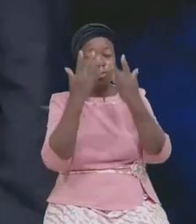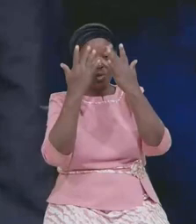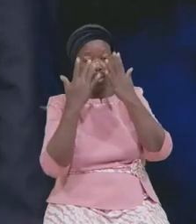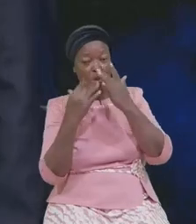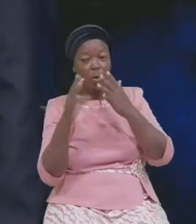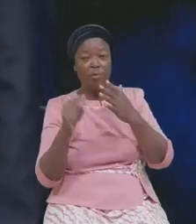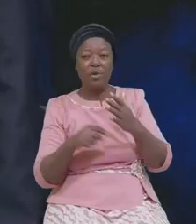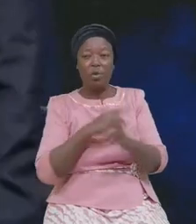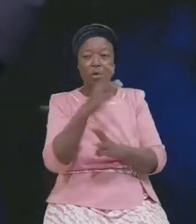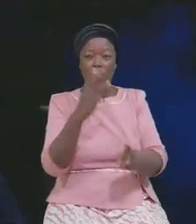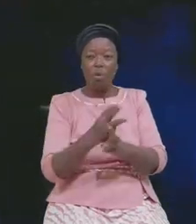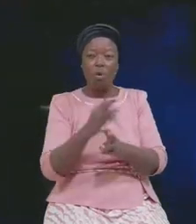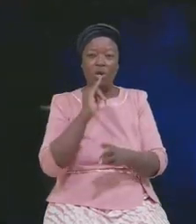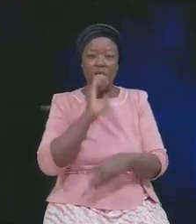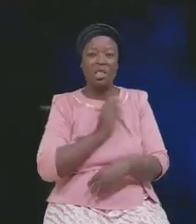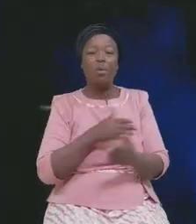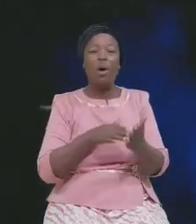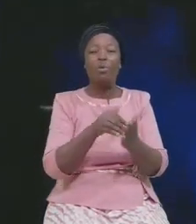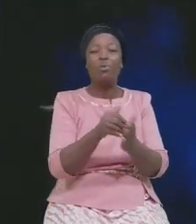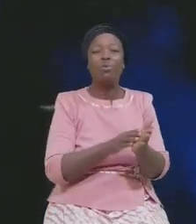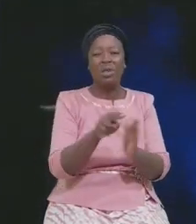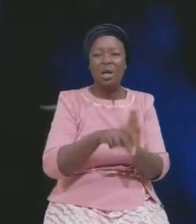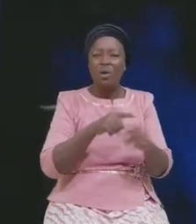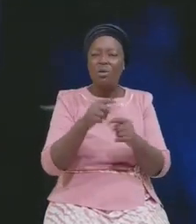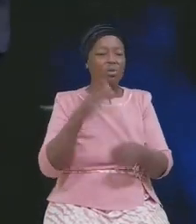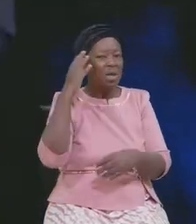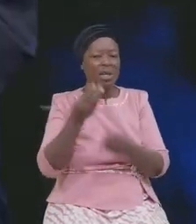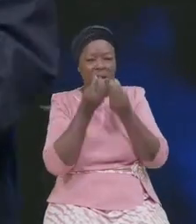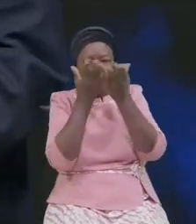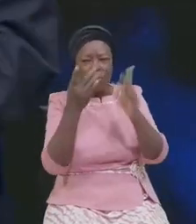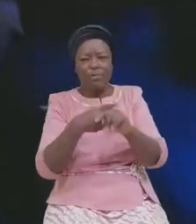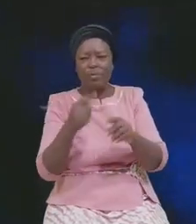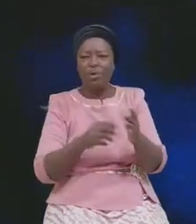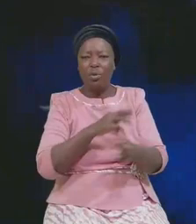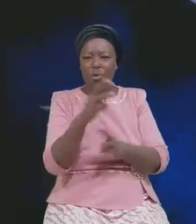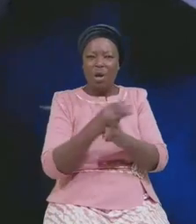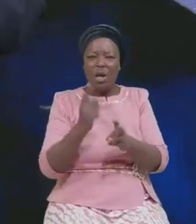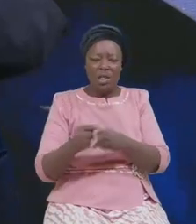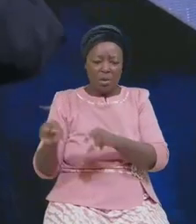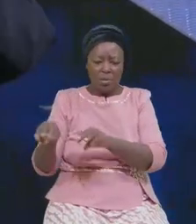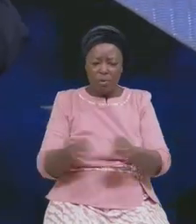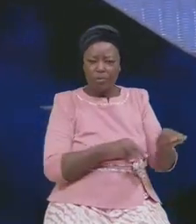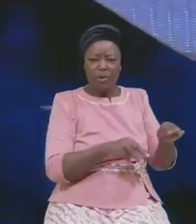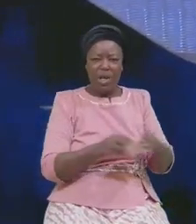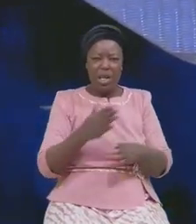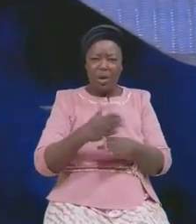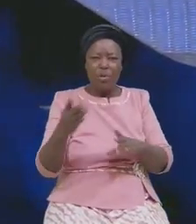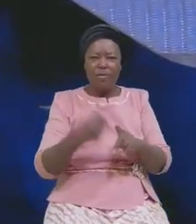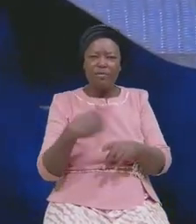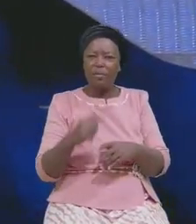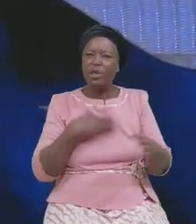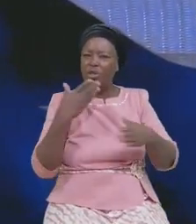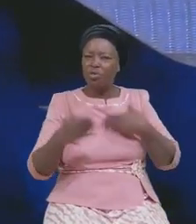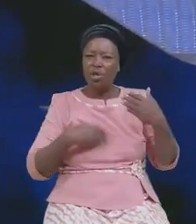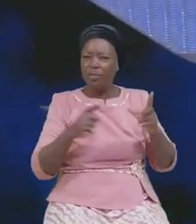faiblesse. Lorsque vous écoutez les témoignages de ce monde, les nouvelles de ce monde, et vous êtes touché, vous sautez loin de